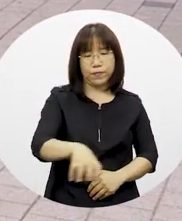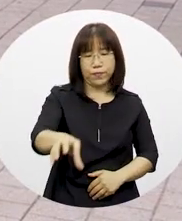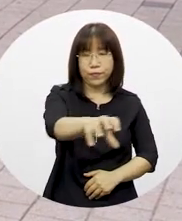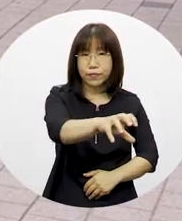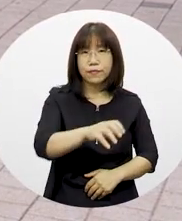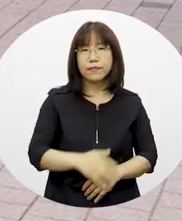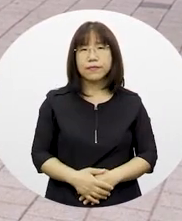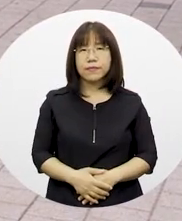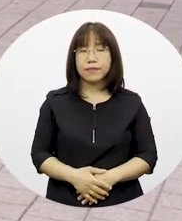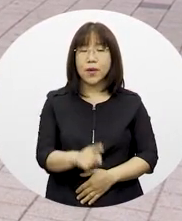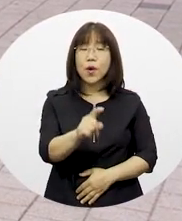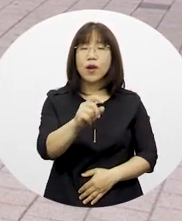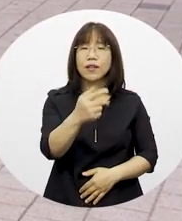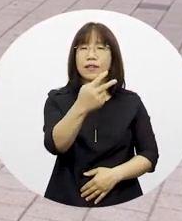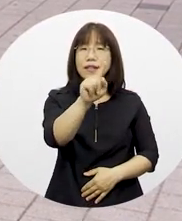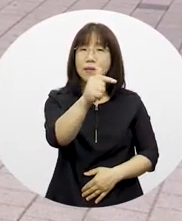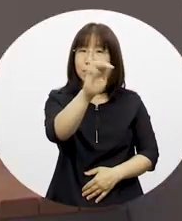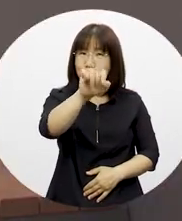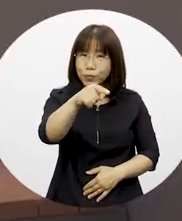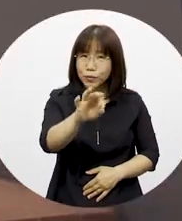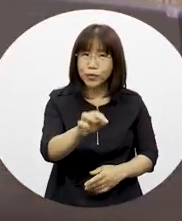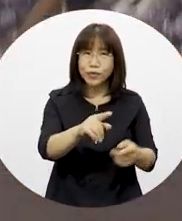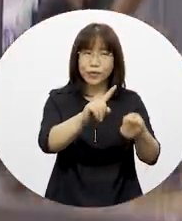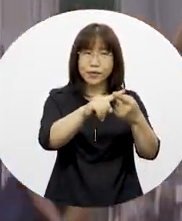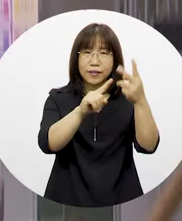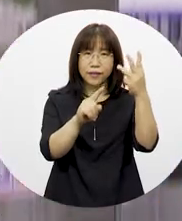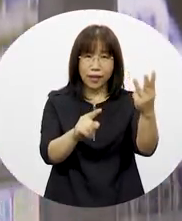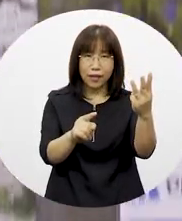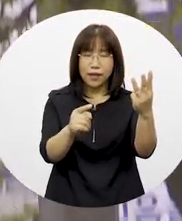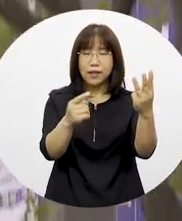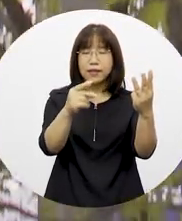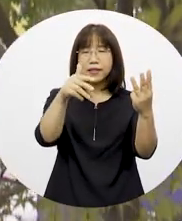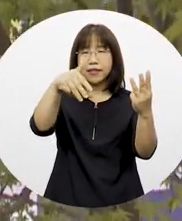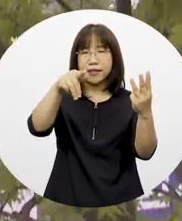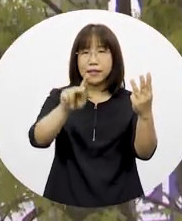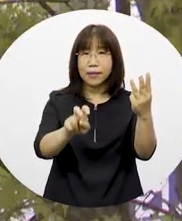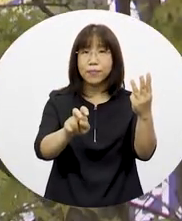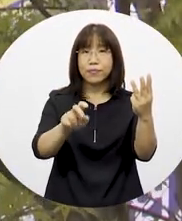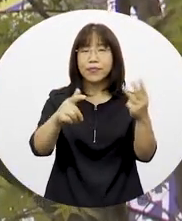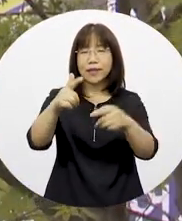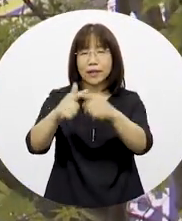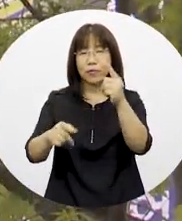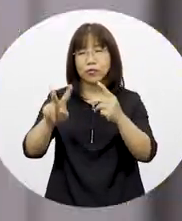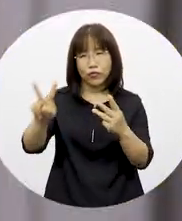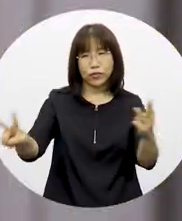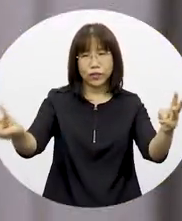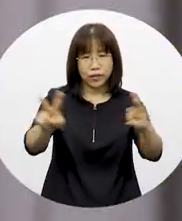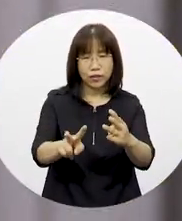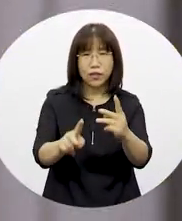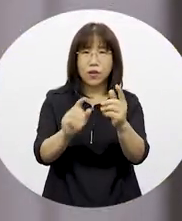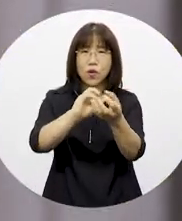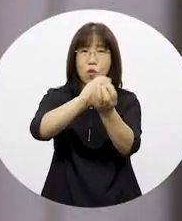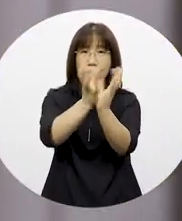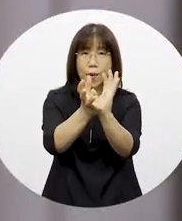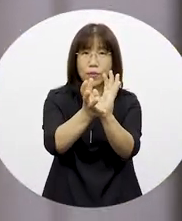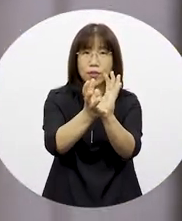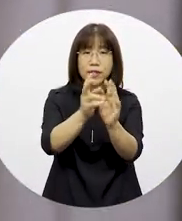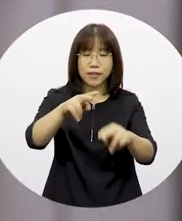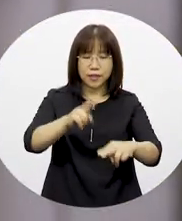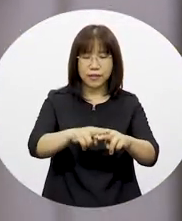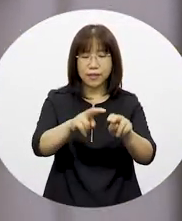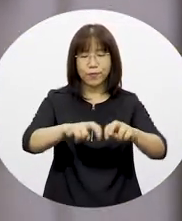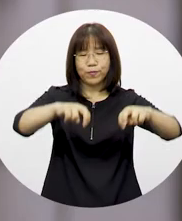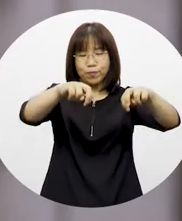설치했습니다. 설치된 화분은 단풍나무 3개, 대왕 참나무 2개이며 각 화분마다 1인용 의자가